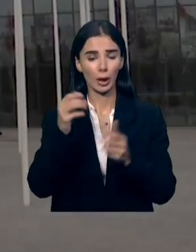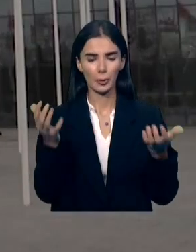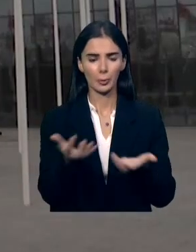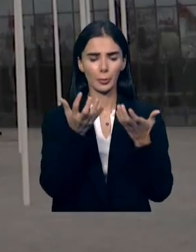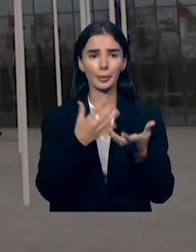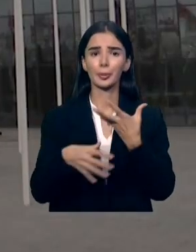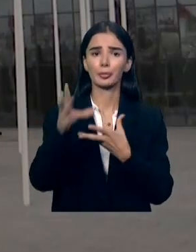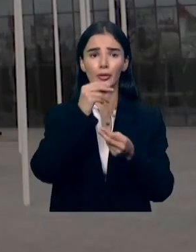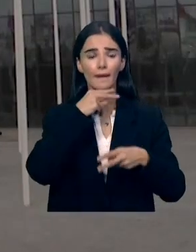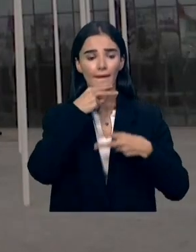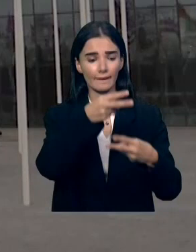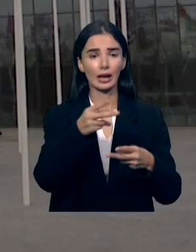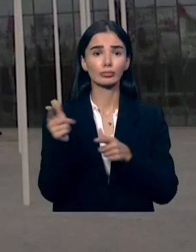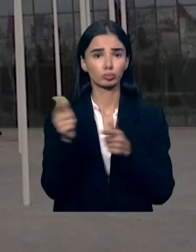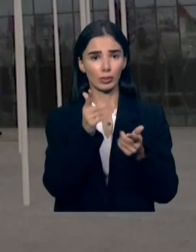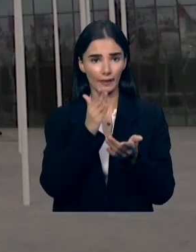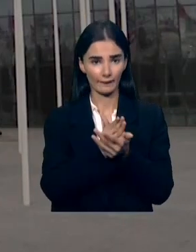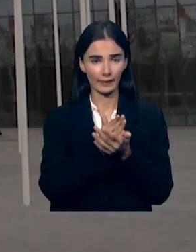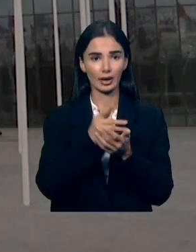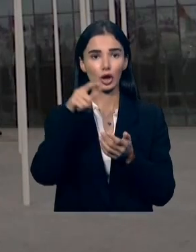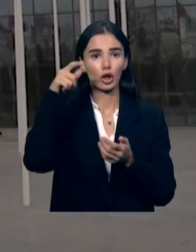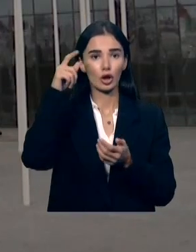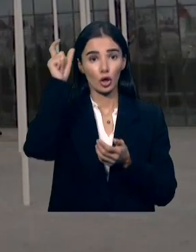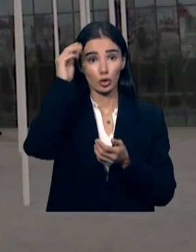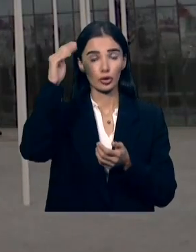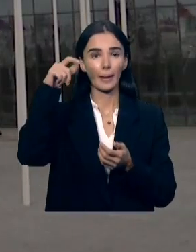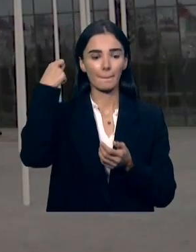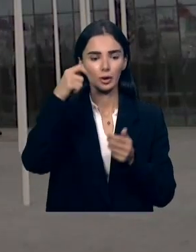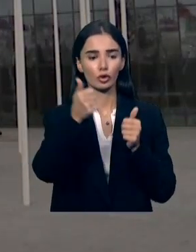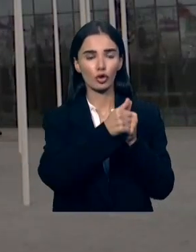bütün səyləri göstərməyə hazırdır. Erdoğan həmçinin